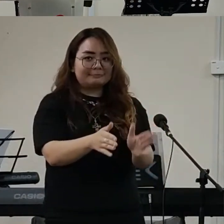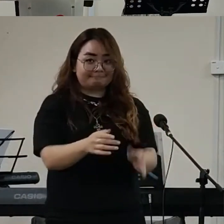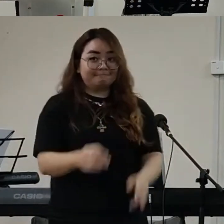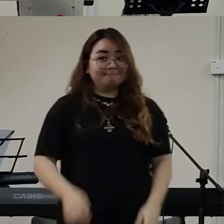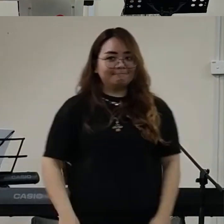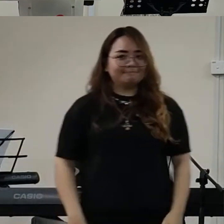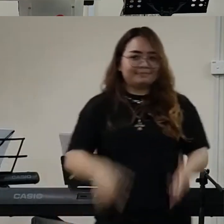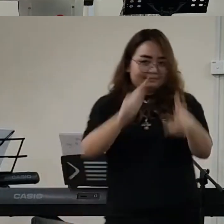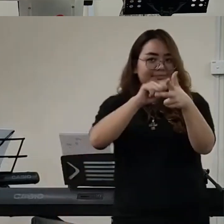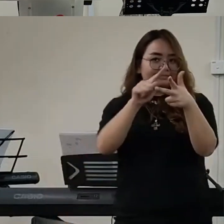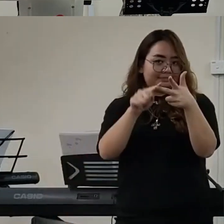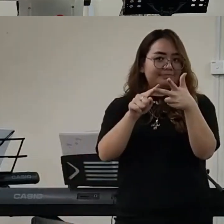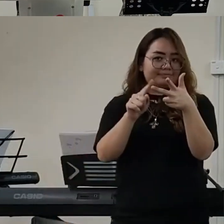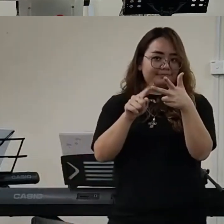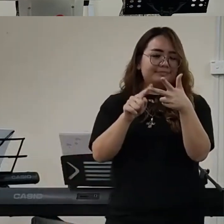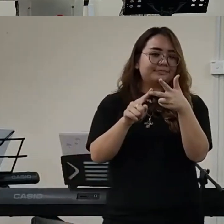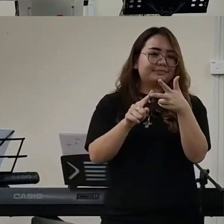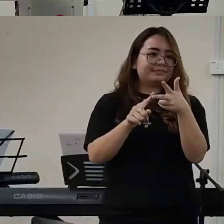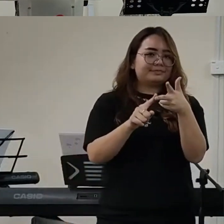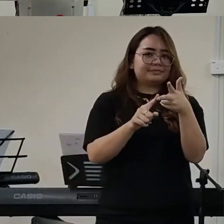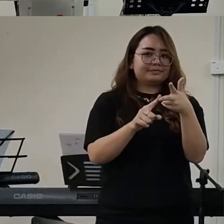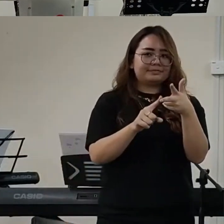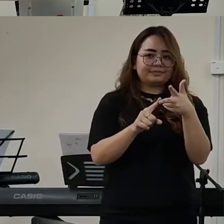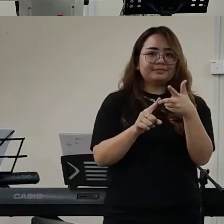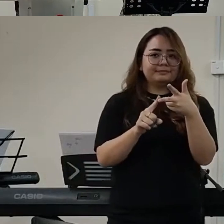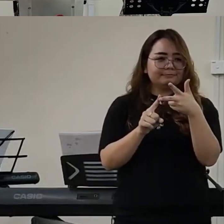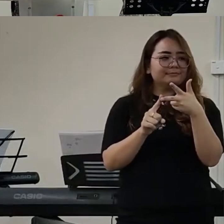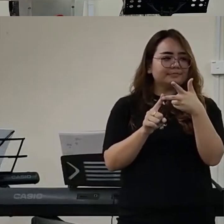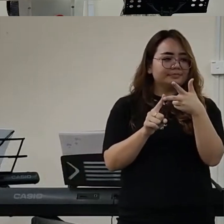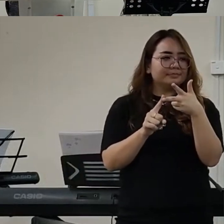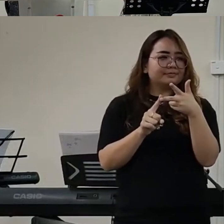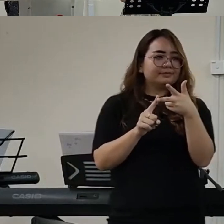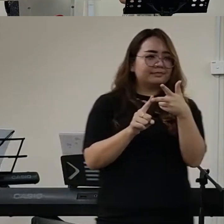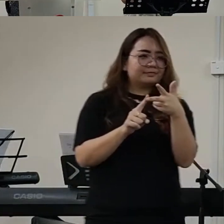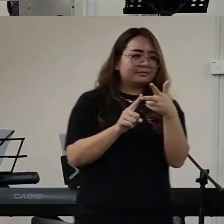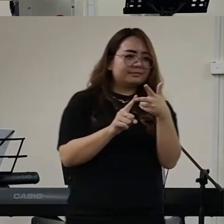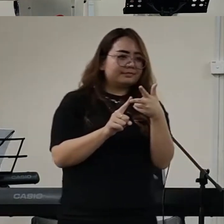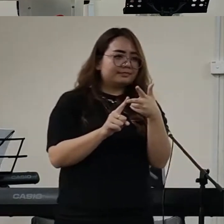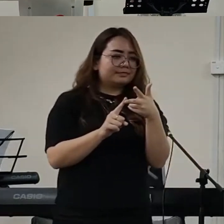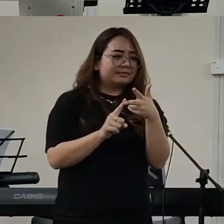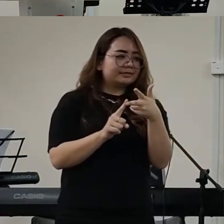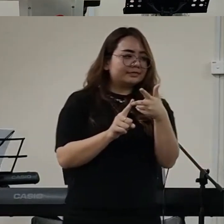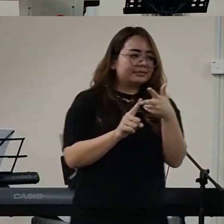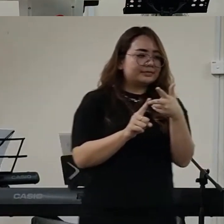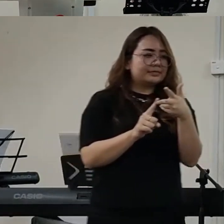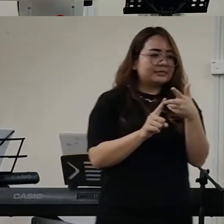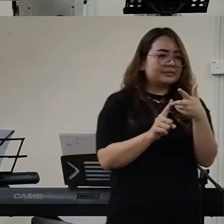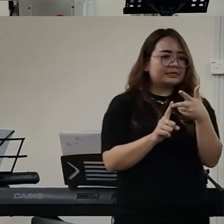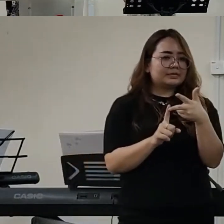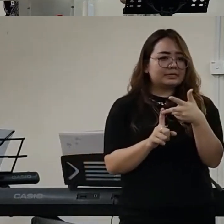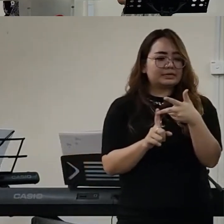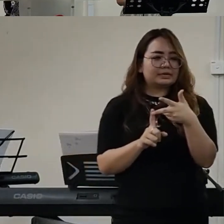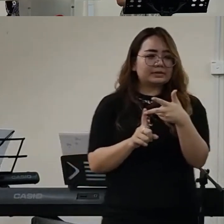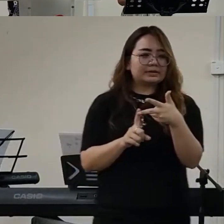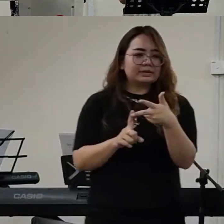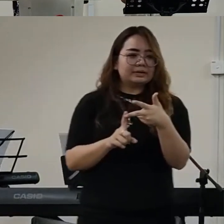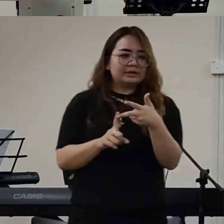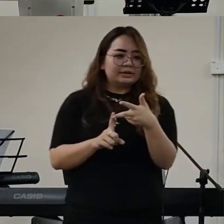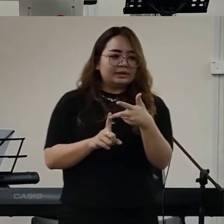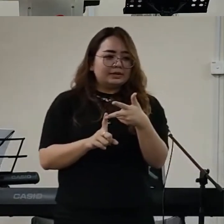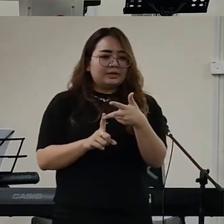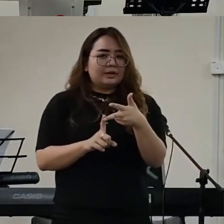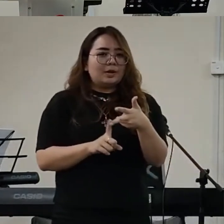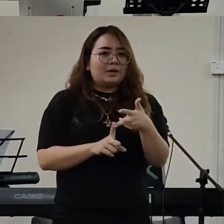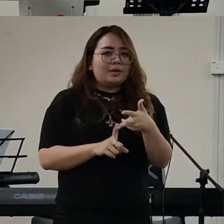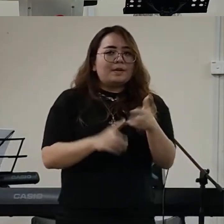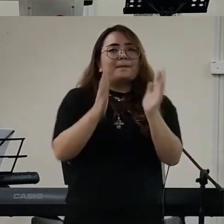doing counseling and all that. The sheep that are broken. 第三个，身为一个牧羊人呢，我们要去看顾